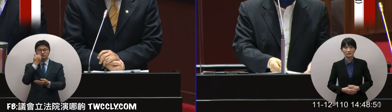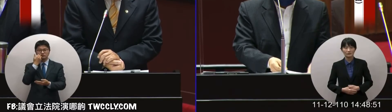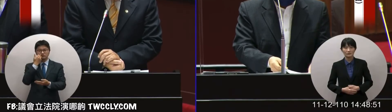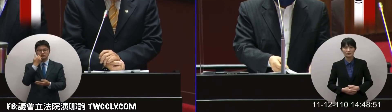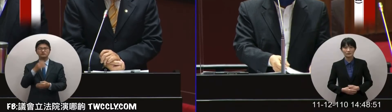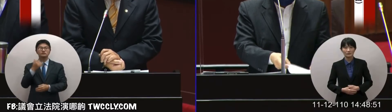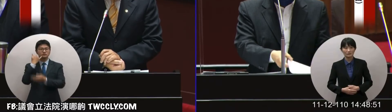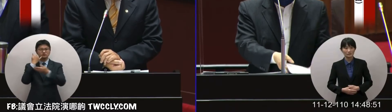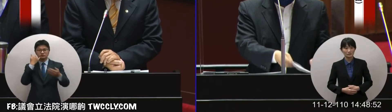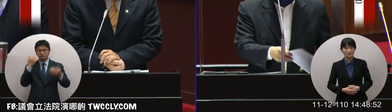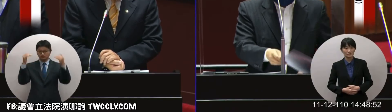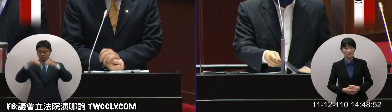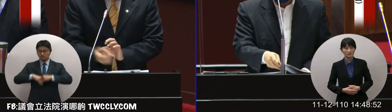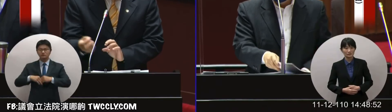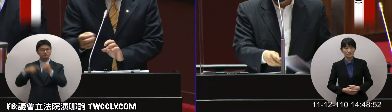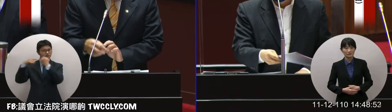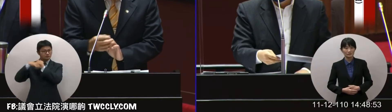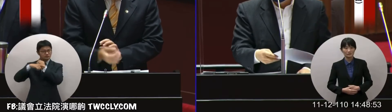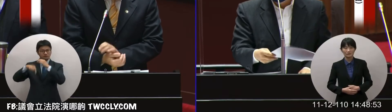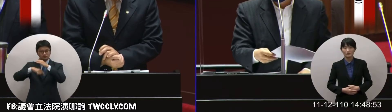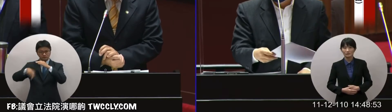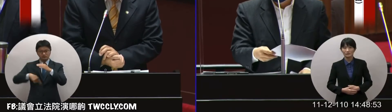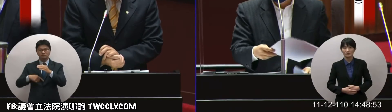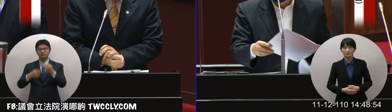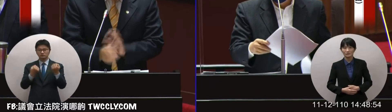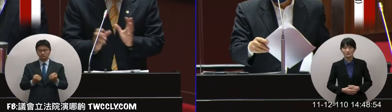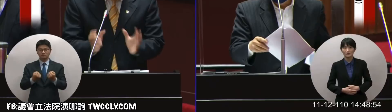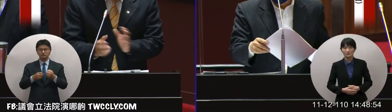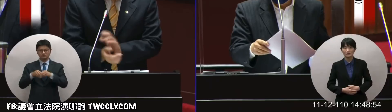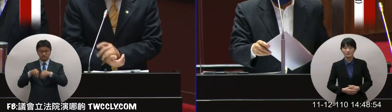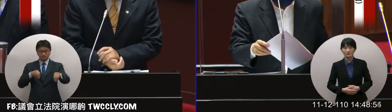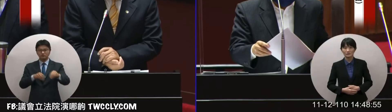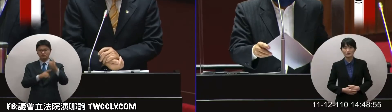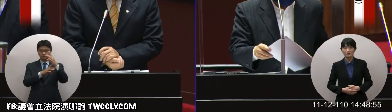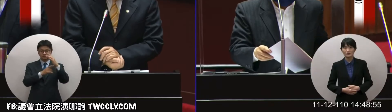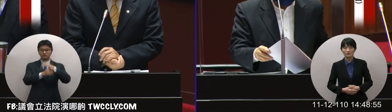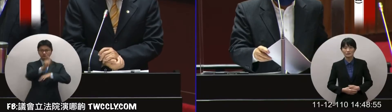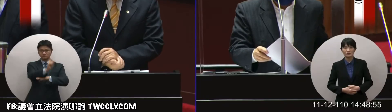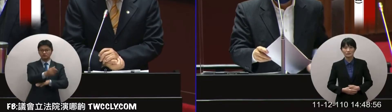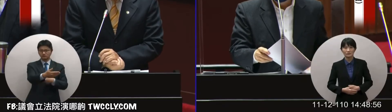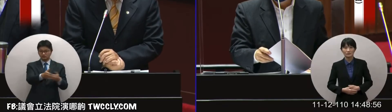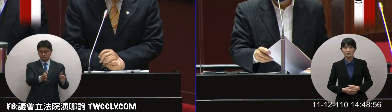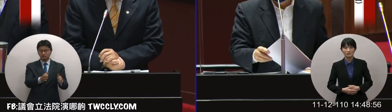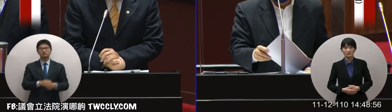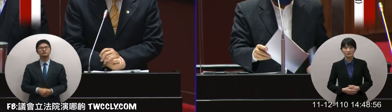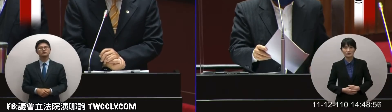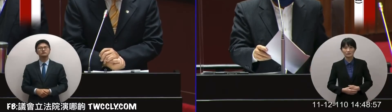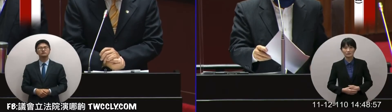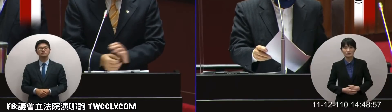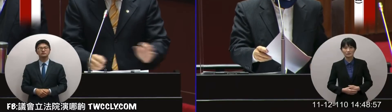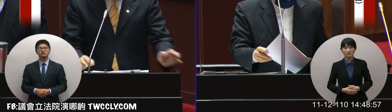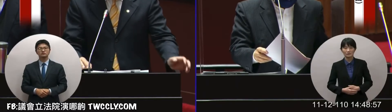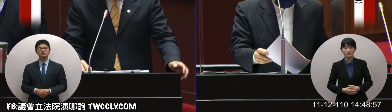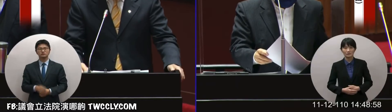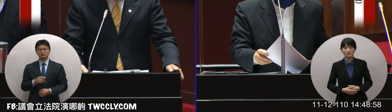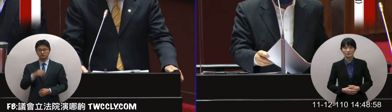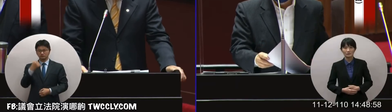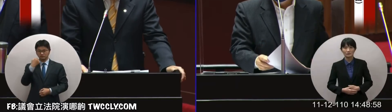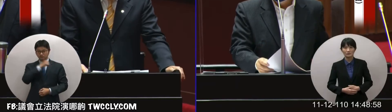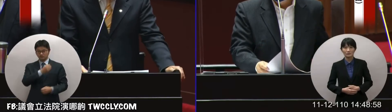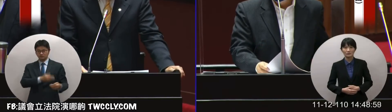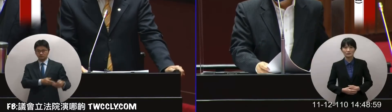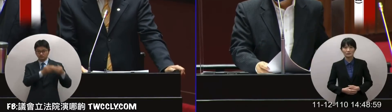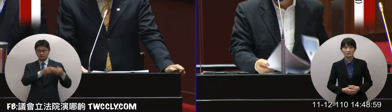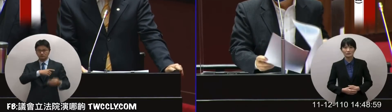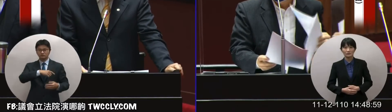个海峡研究院的在新竹的办公室。哦，这个情况 OK。 下，是跟这个《两岸人民关系条例》